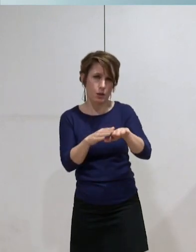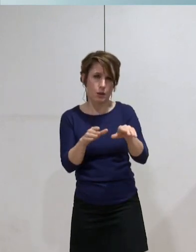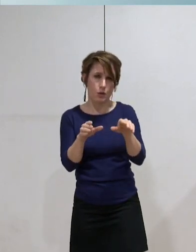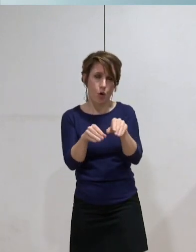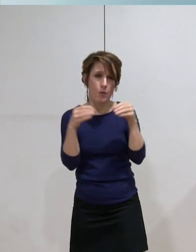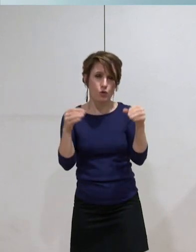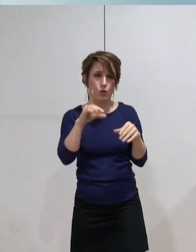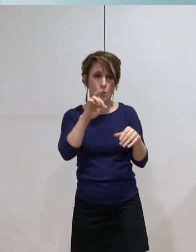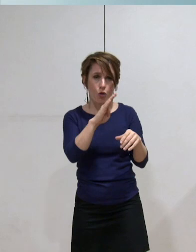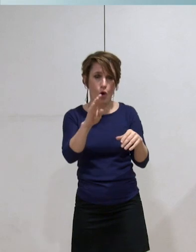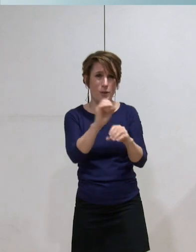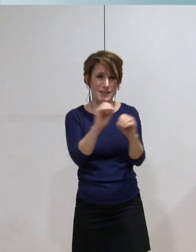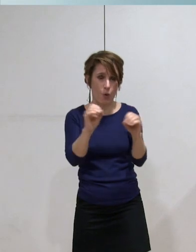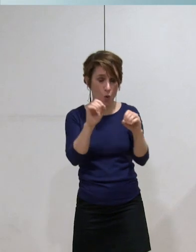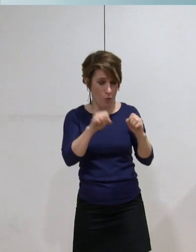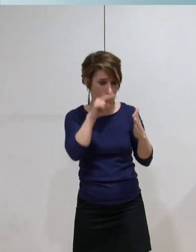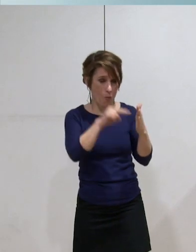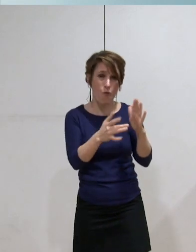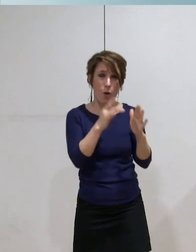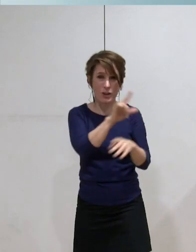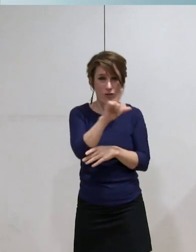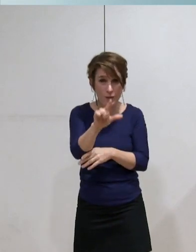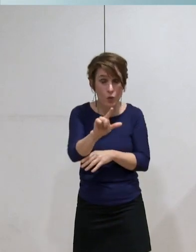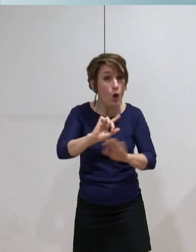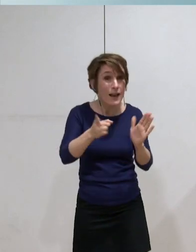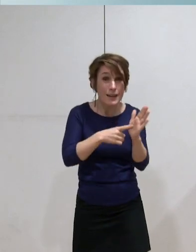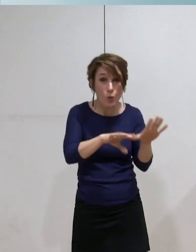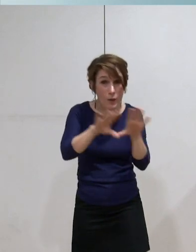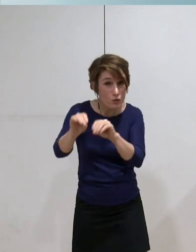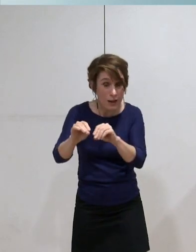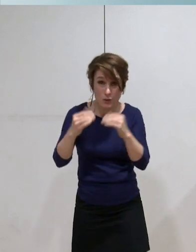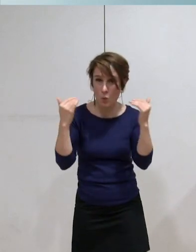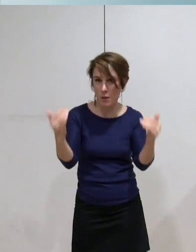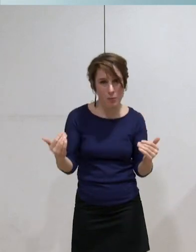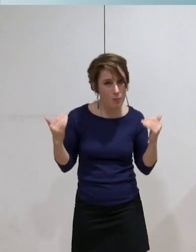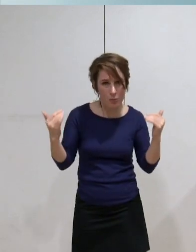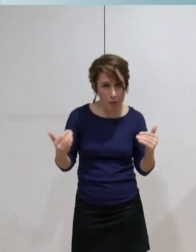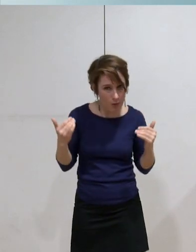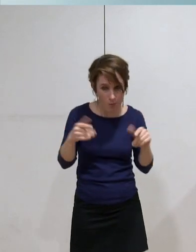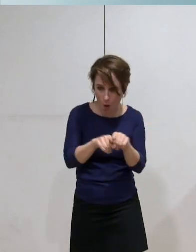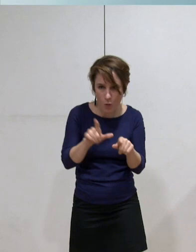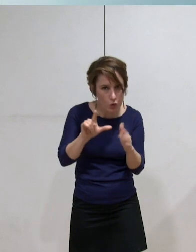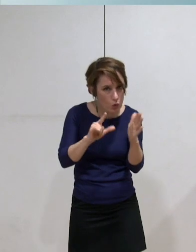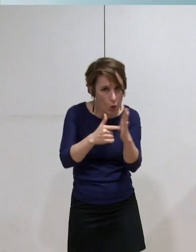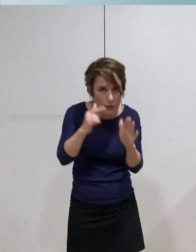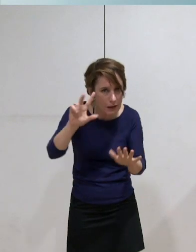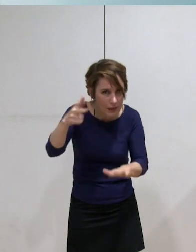page 48 de la maquette les droits de mutation restent stables et ils sont identiques à ceux de